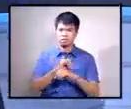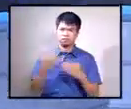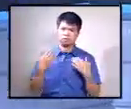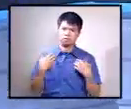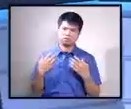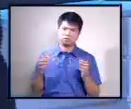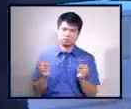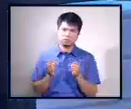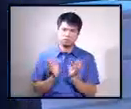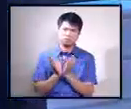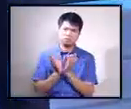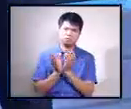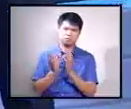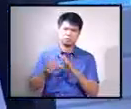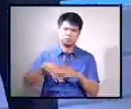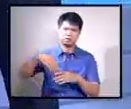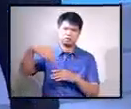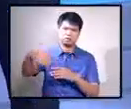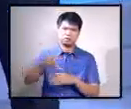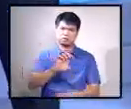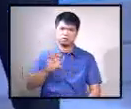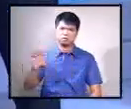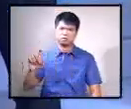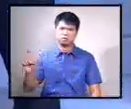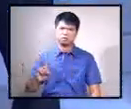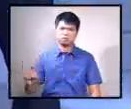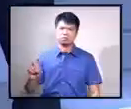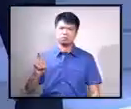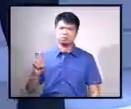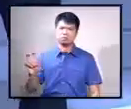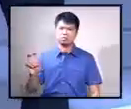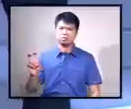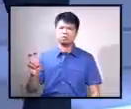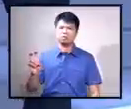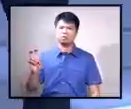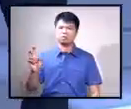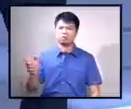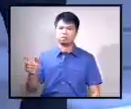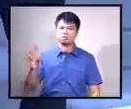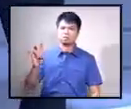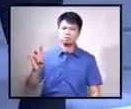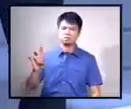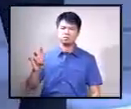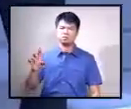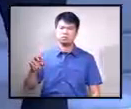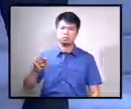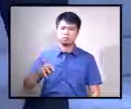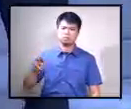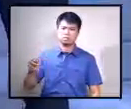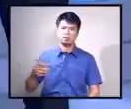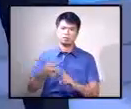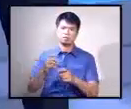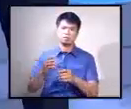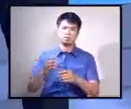at airstrip ay nasa labas nga ng ating EEZ. Ito'y 227 nautical miles mula sa baseline ng Pilipinas. Limang